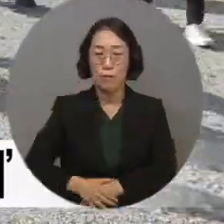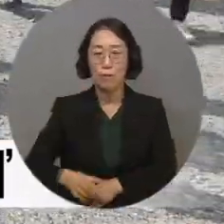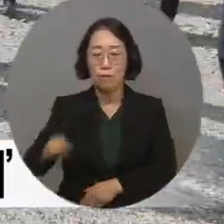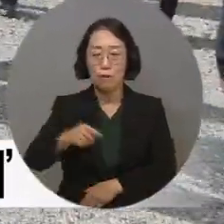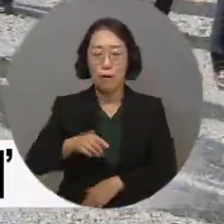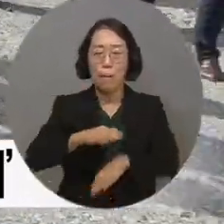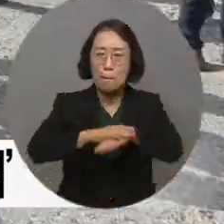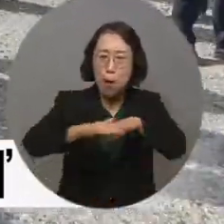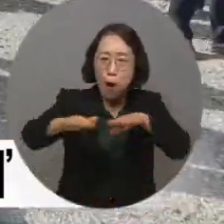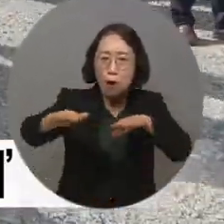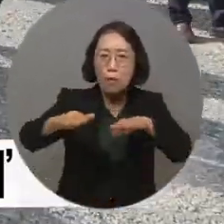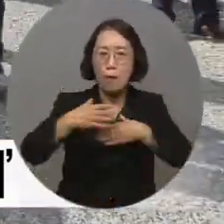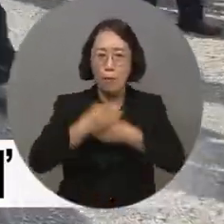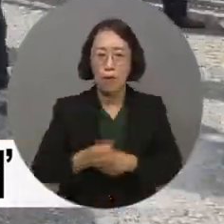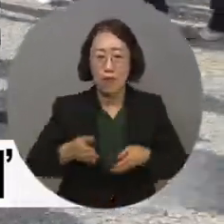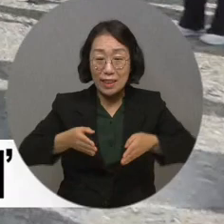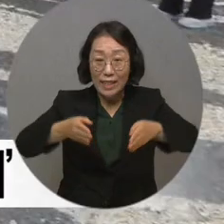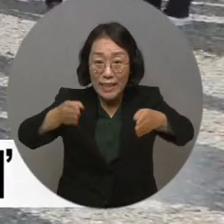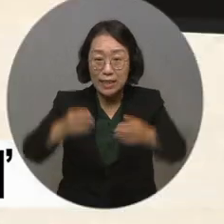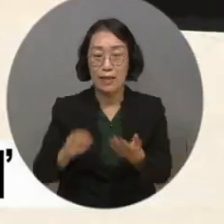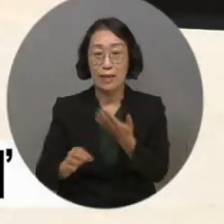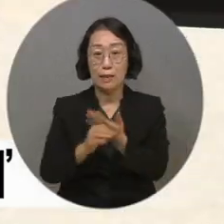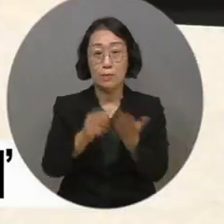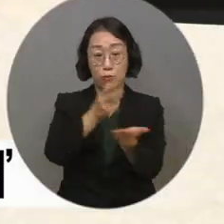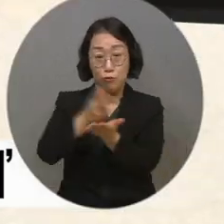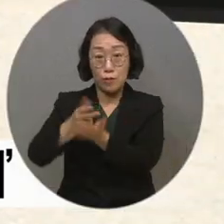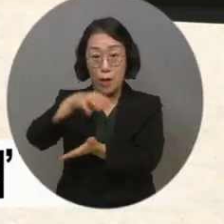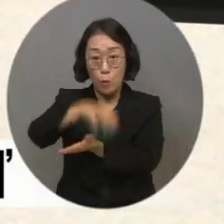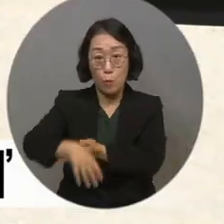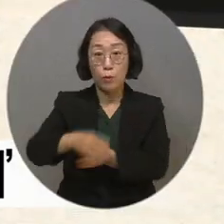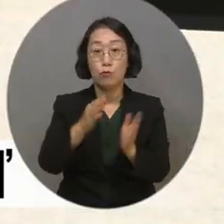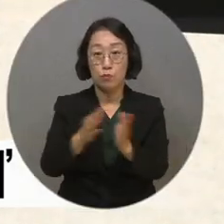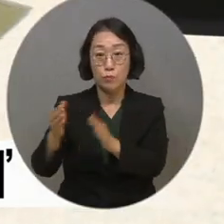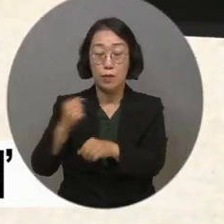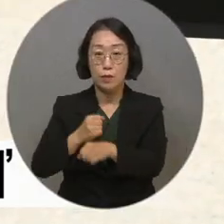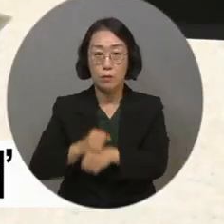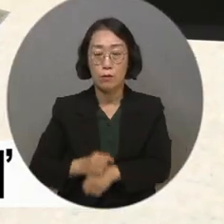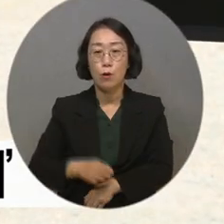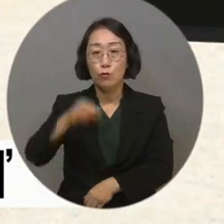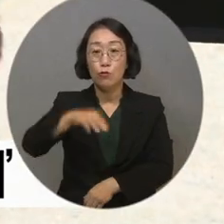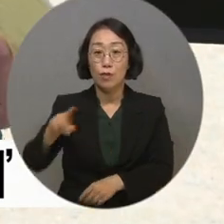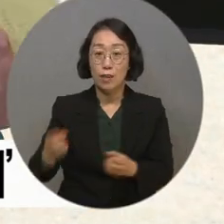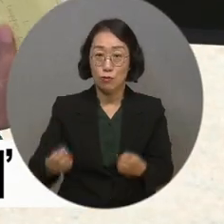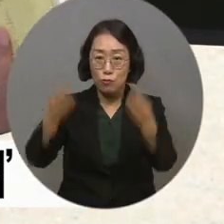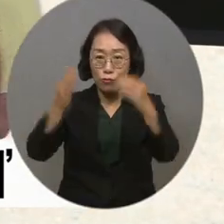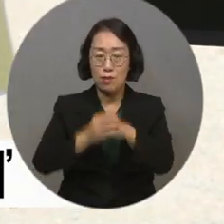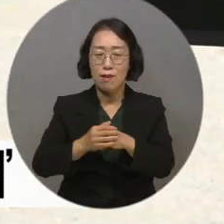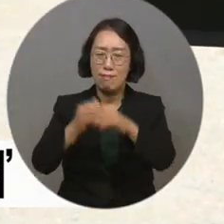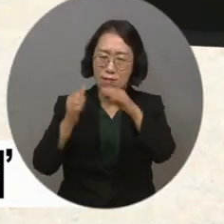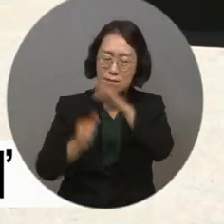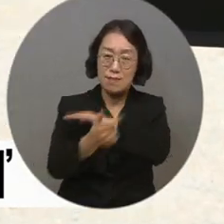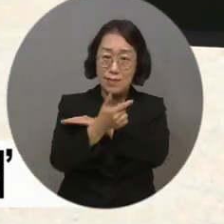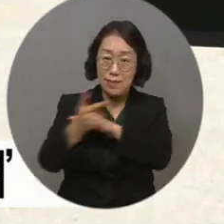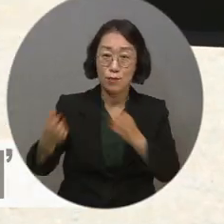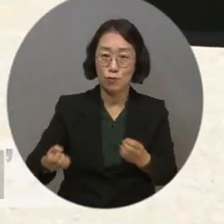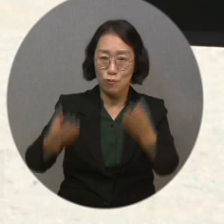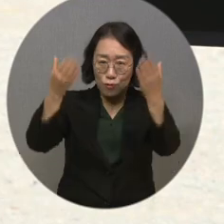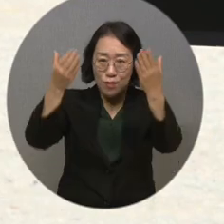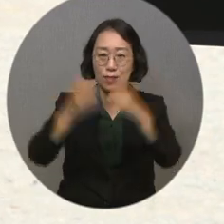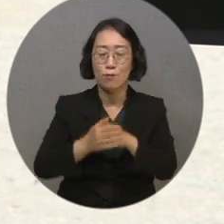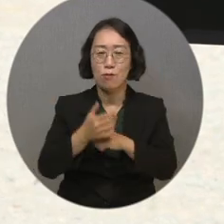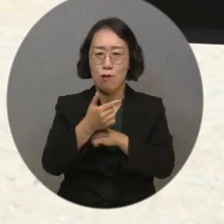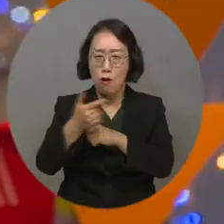데크길, 임시주차장 등을 조성하고 고흥 유자축제를 대한민국 대표 축제로 도약시키고자 만전을 기하고